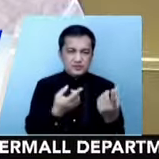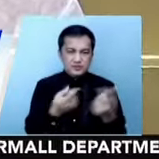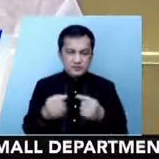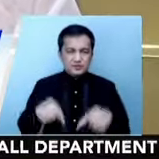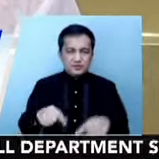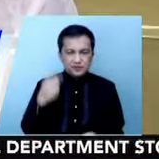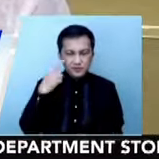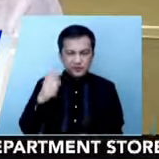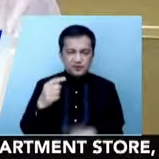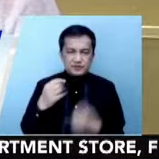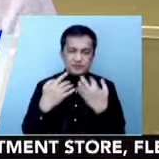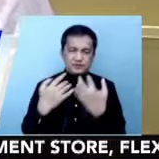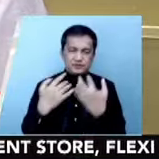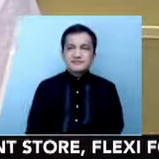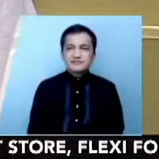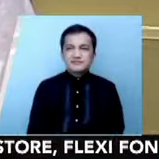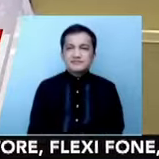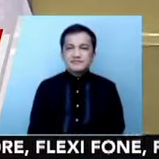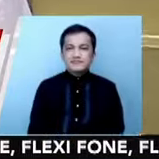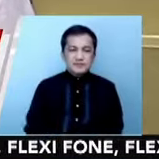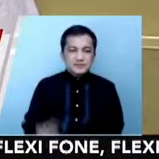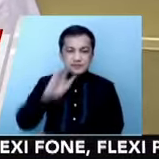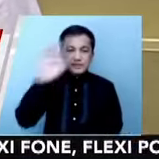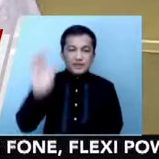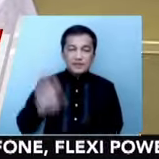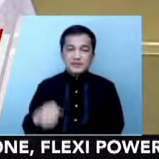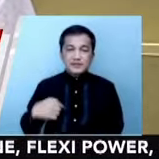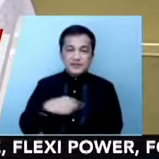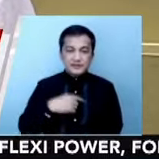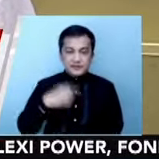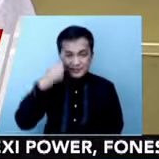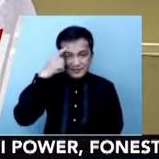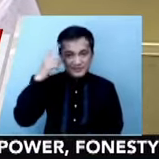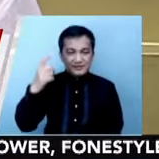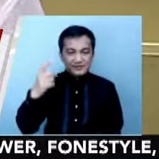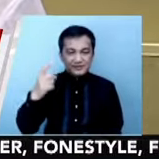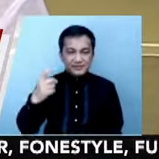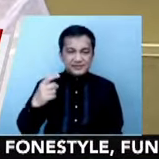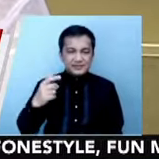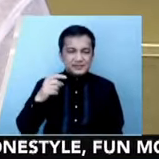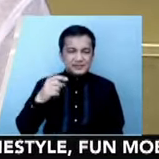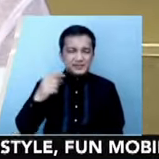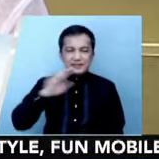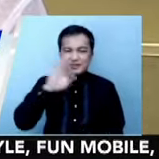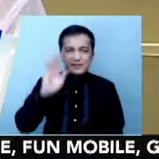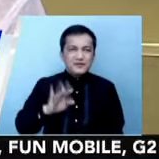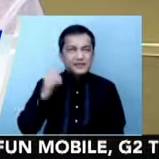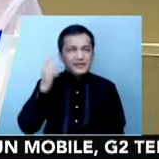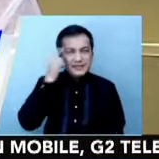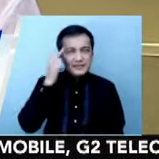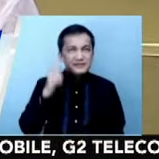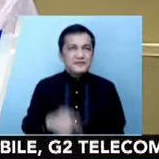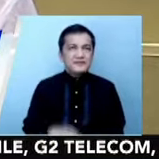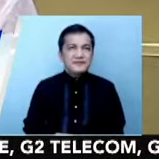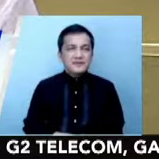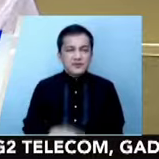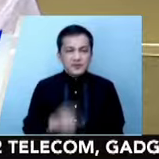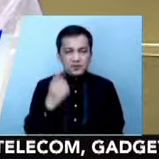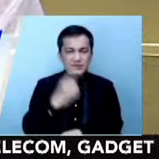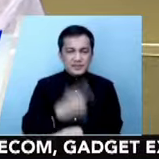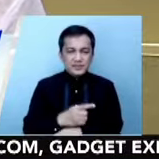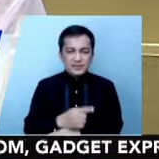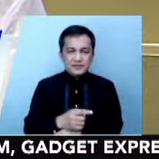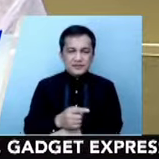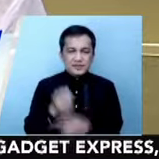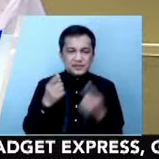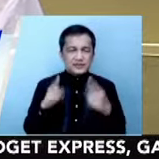audience. Never in our wildest dreams or hindi namin inisip talaga na one day mangyayari ito. So parang,